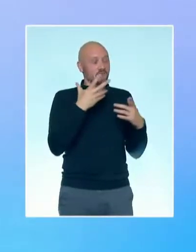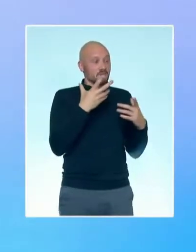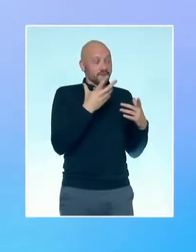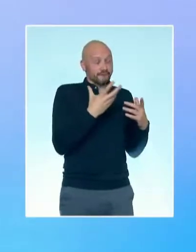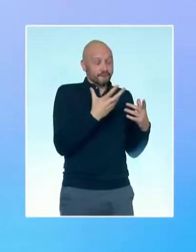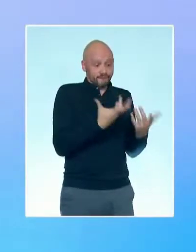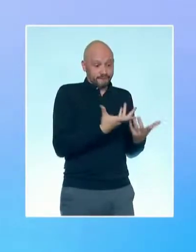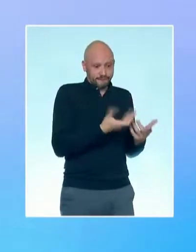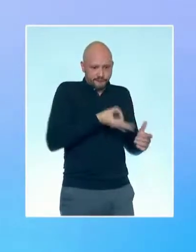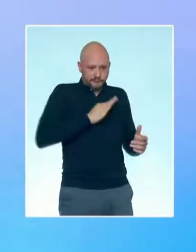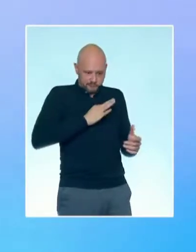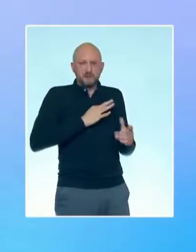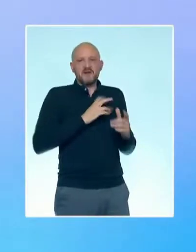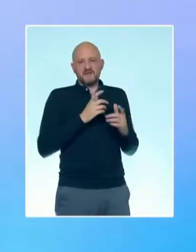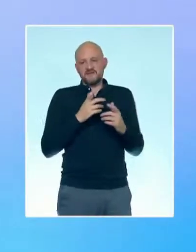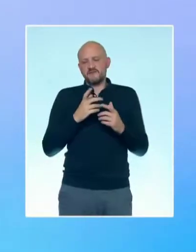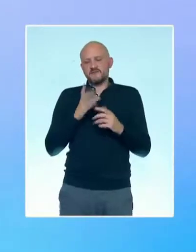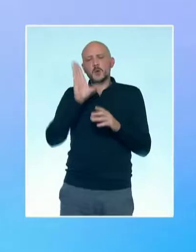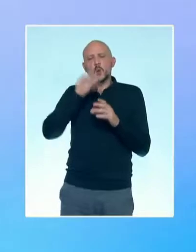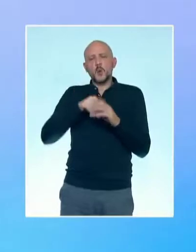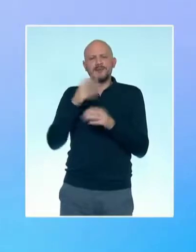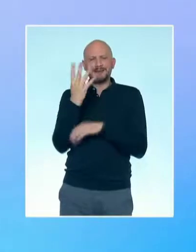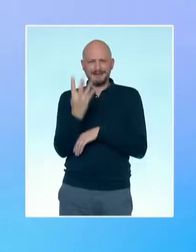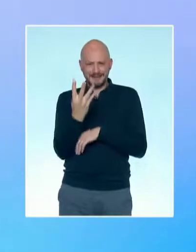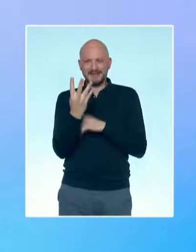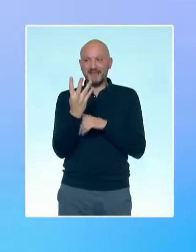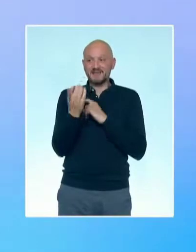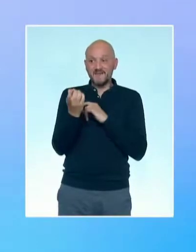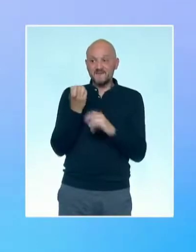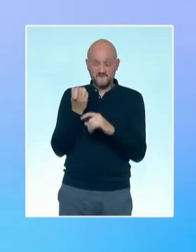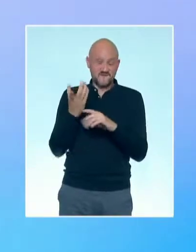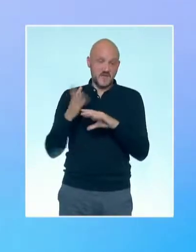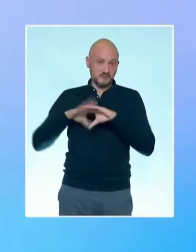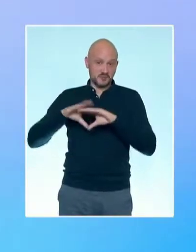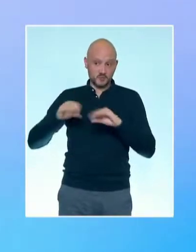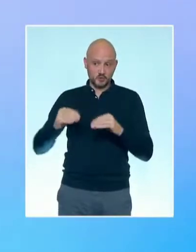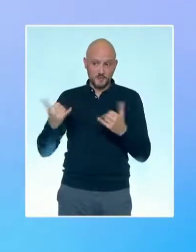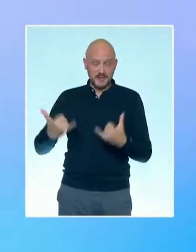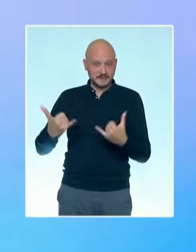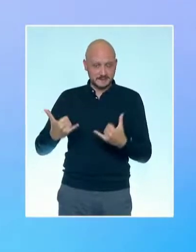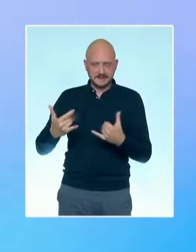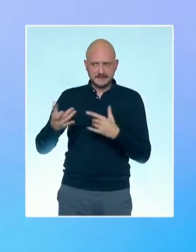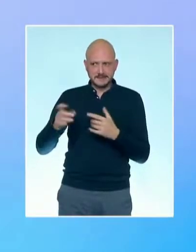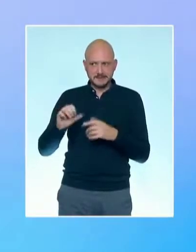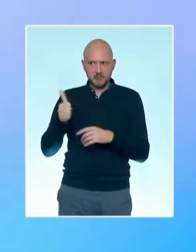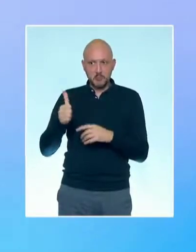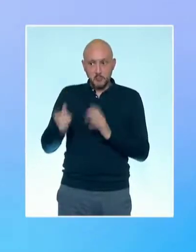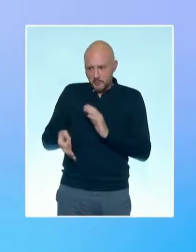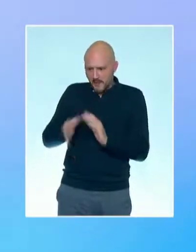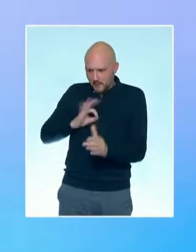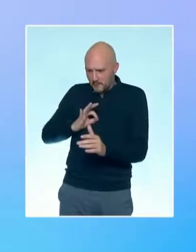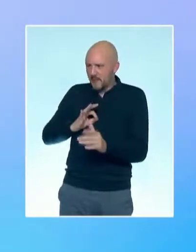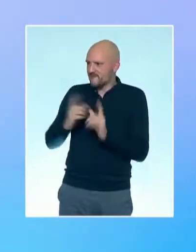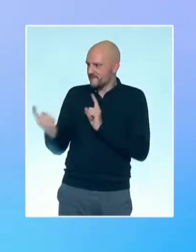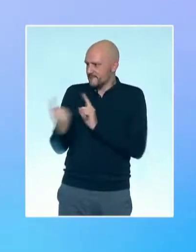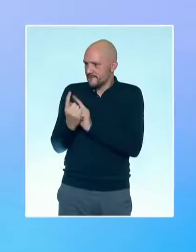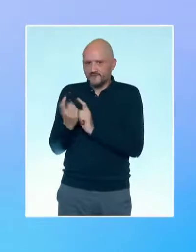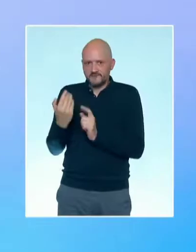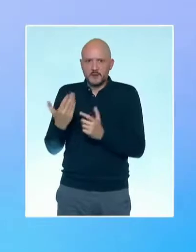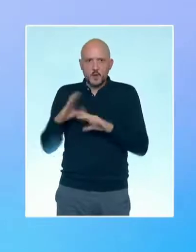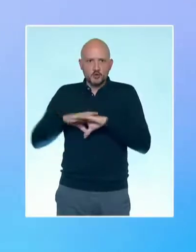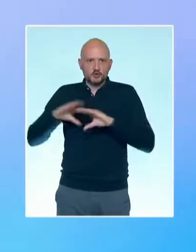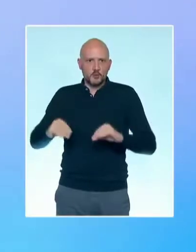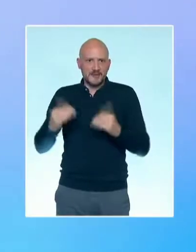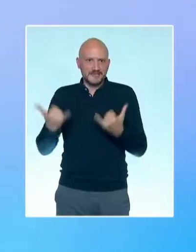Pour 4 cas, c'est en revanche probablement ce qu'on appelle une contamination autochtone, c'est-à-dire une première transmission interhumaine sur le sol